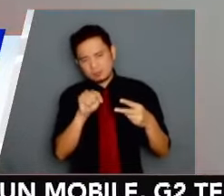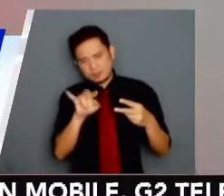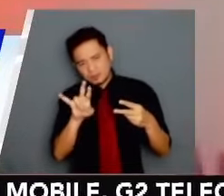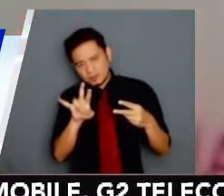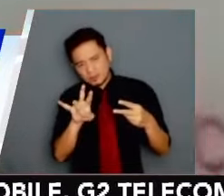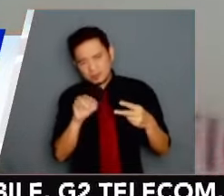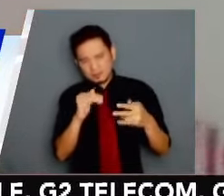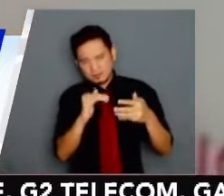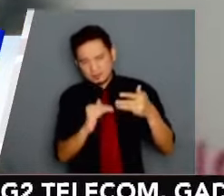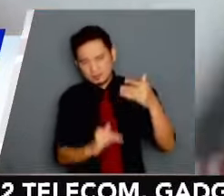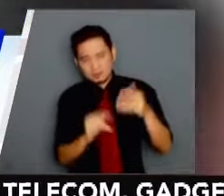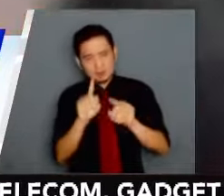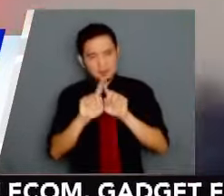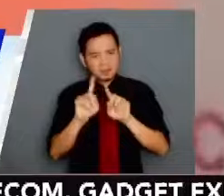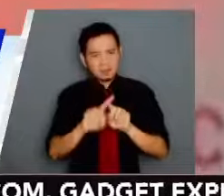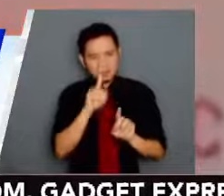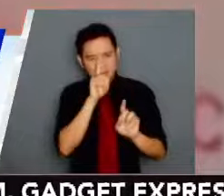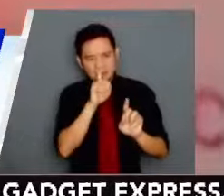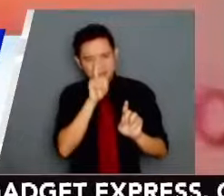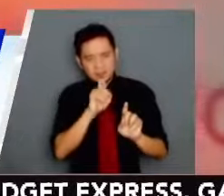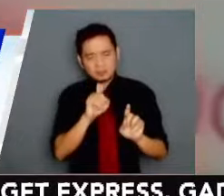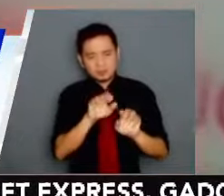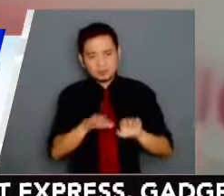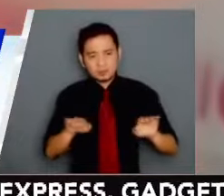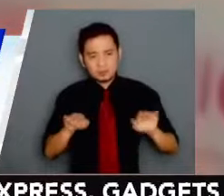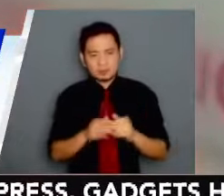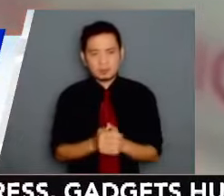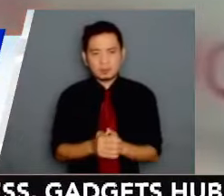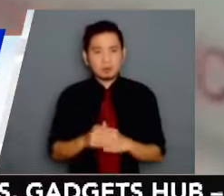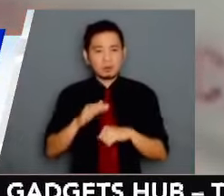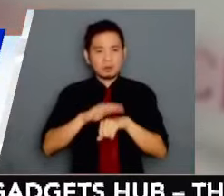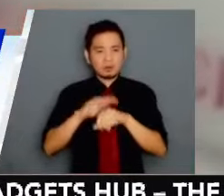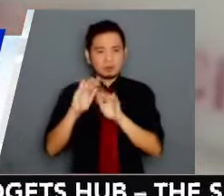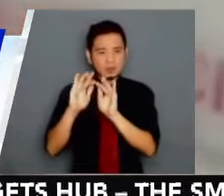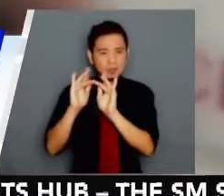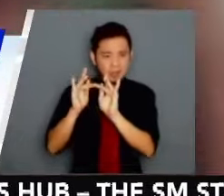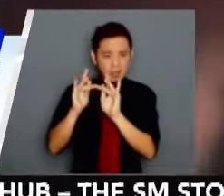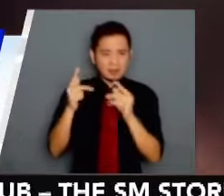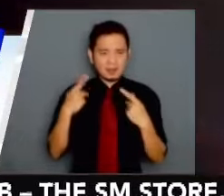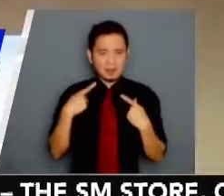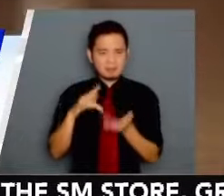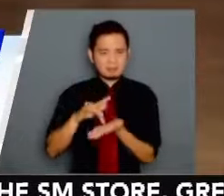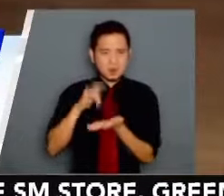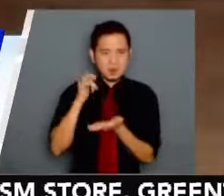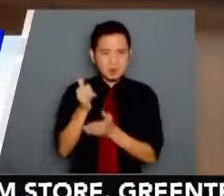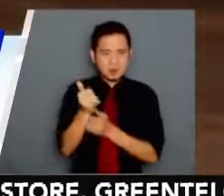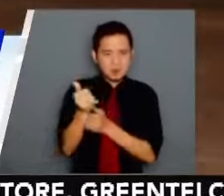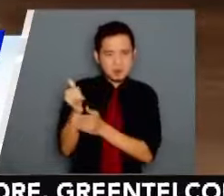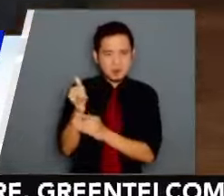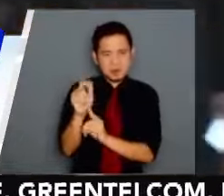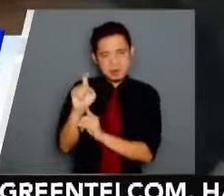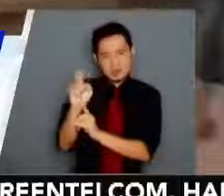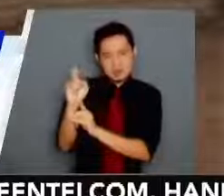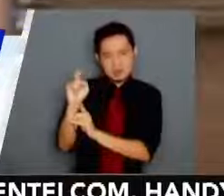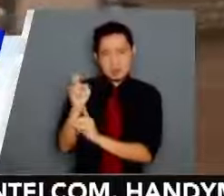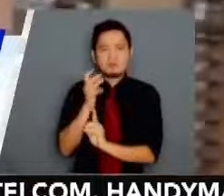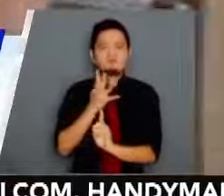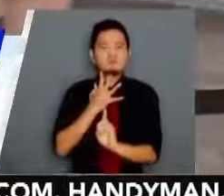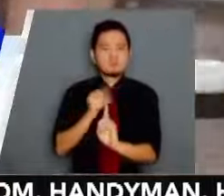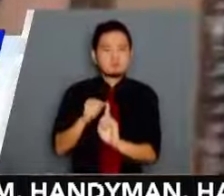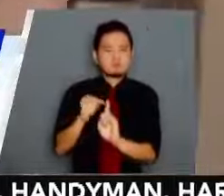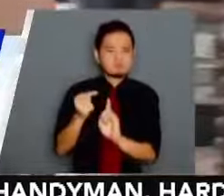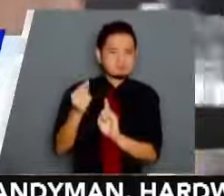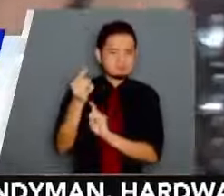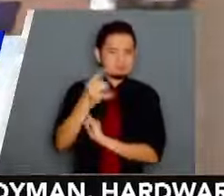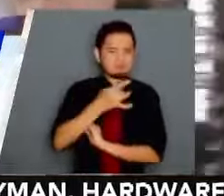mga kasong kakaharapin nila ang anti online sexual abuse and exploitation of children o osaec ang mga hakbang at plano ng mga ahensya ng